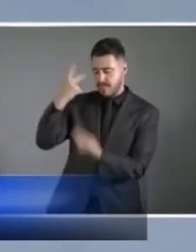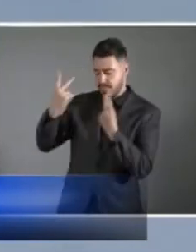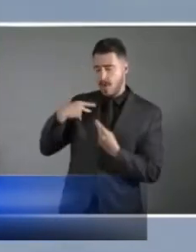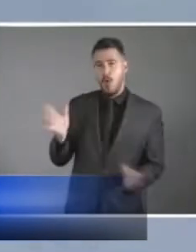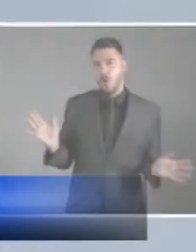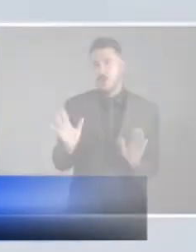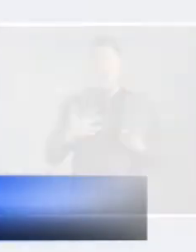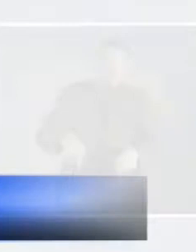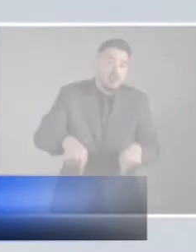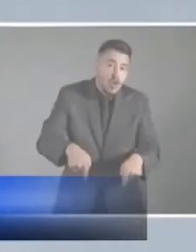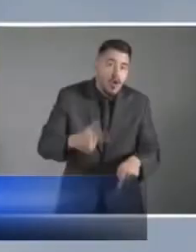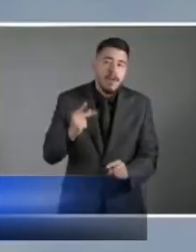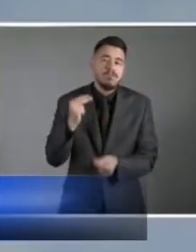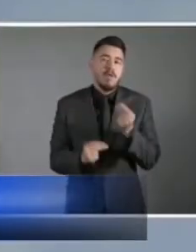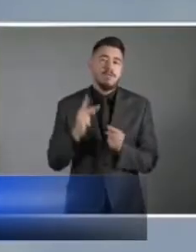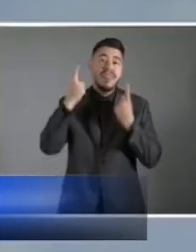πολιτική αλήθεια.